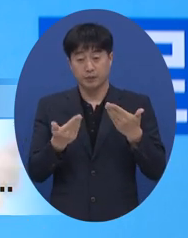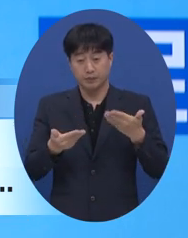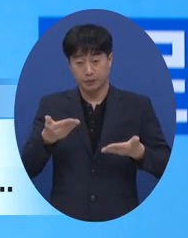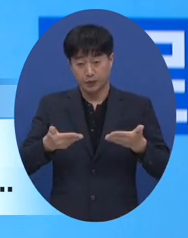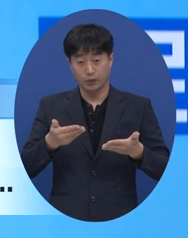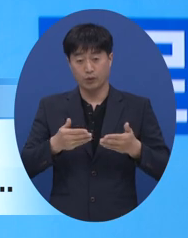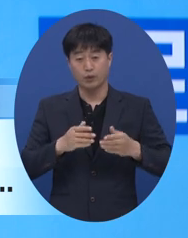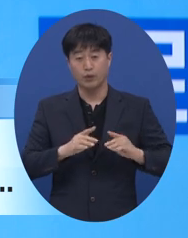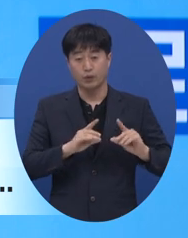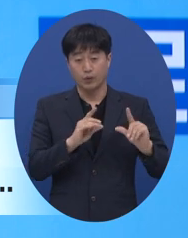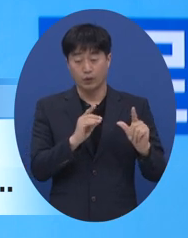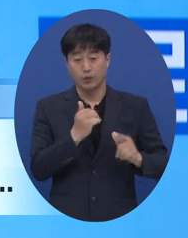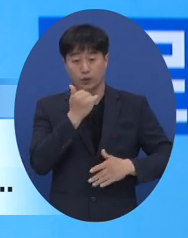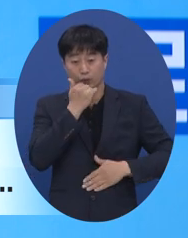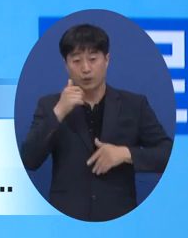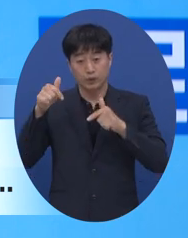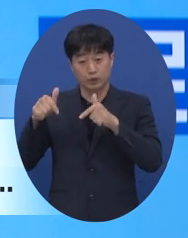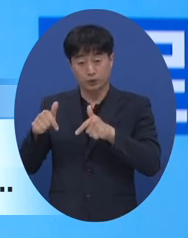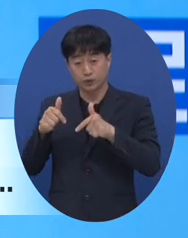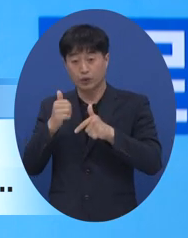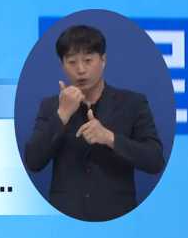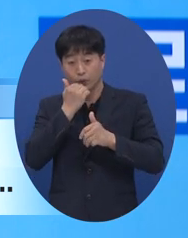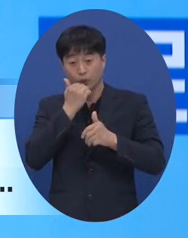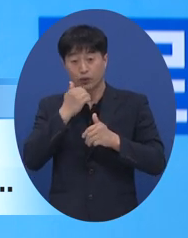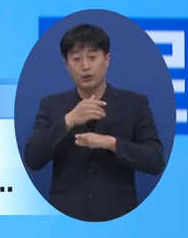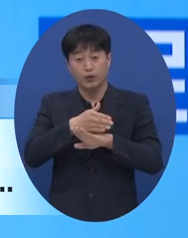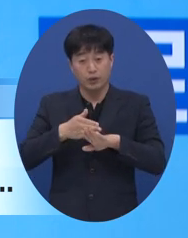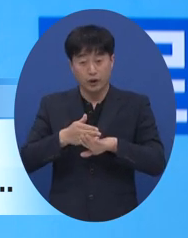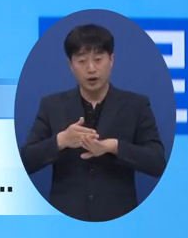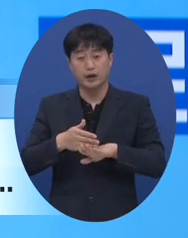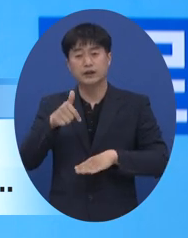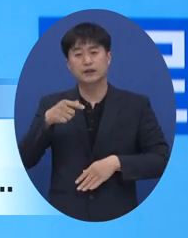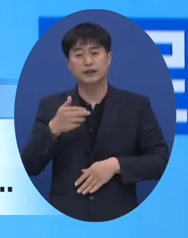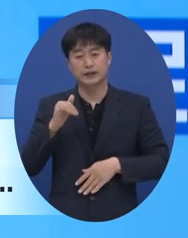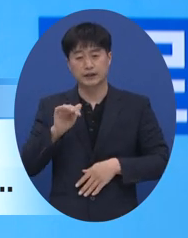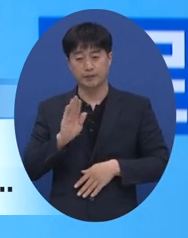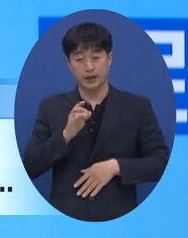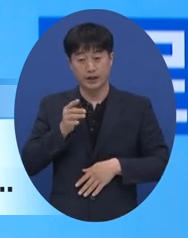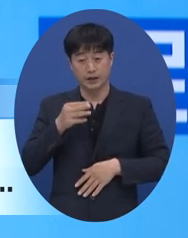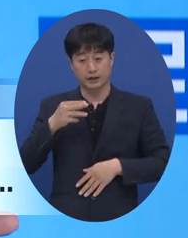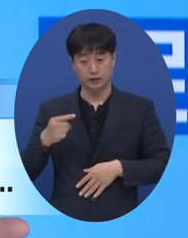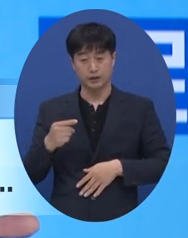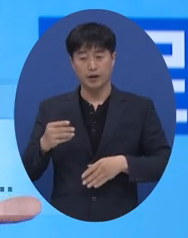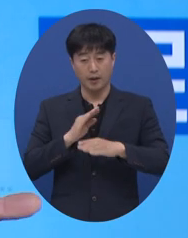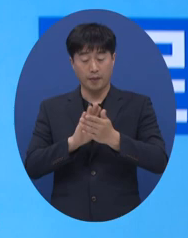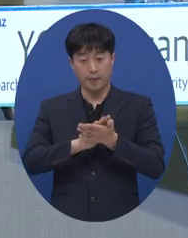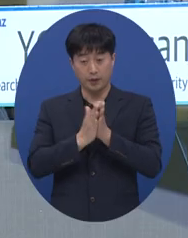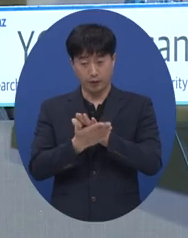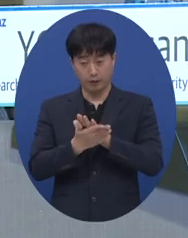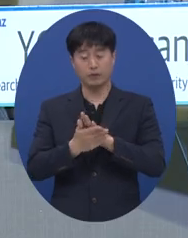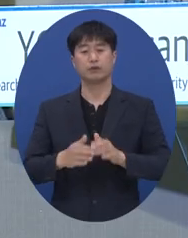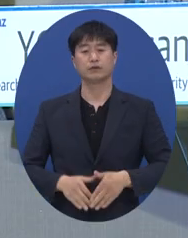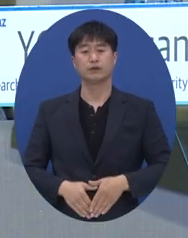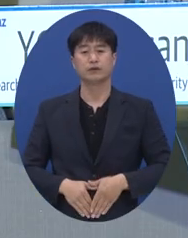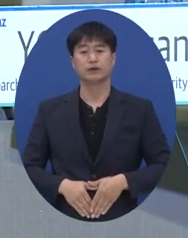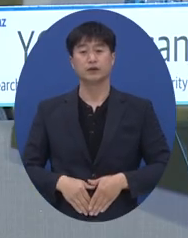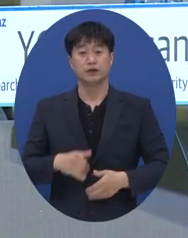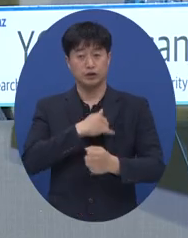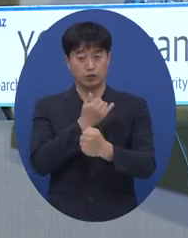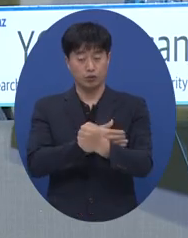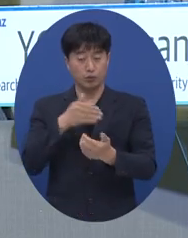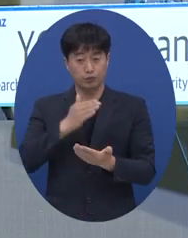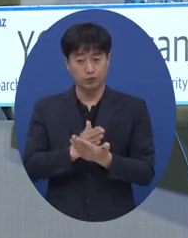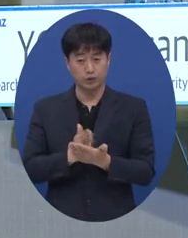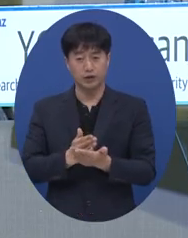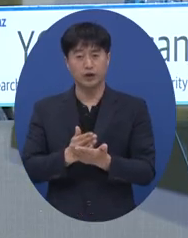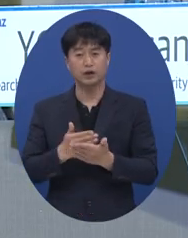comparing the situation in Germany from the inner German border, what has now turned into a green belt. 인권 분야에선